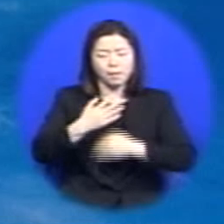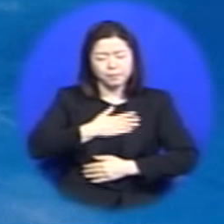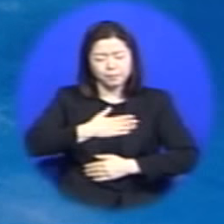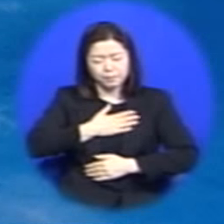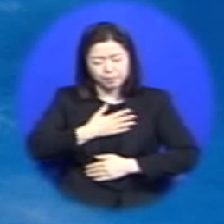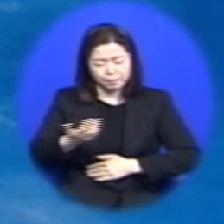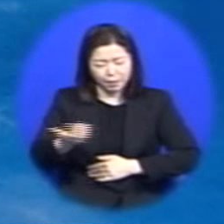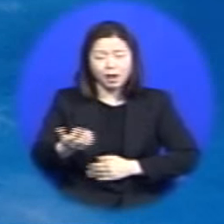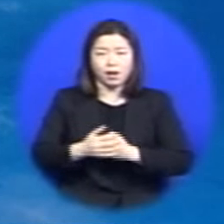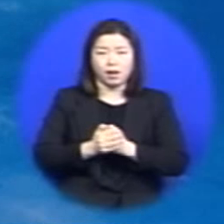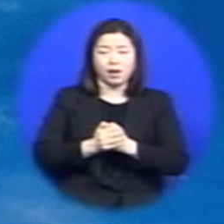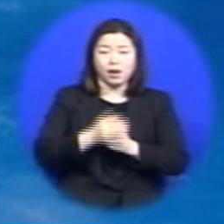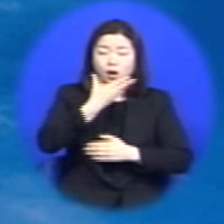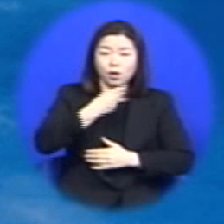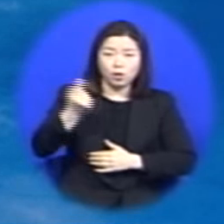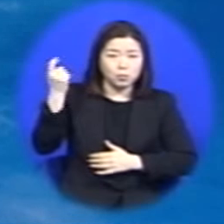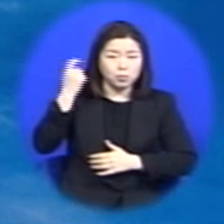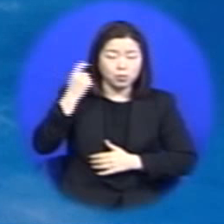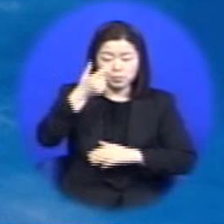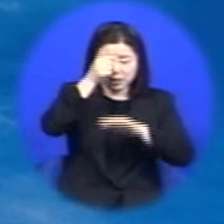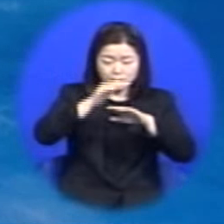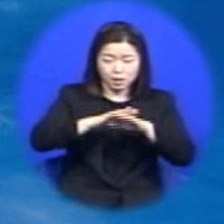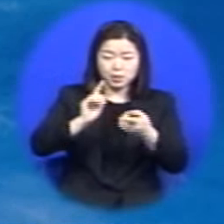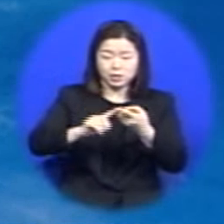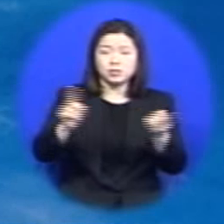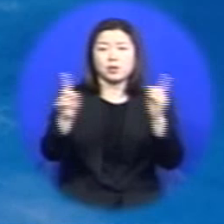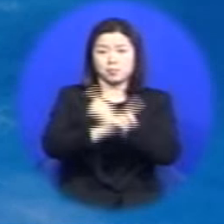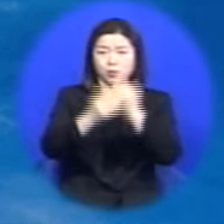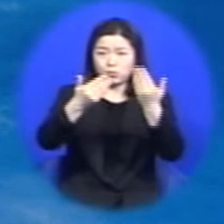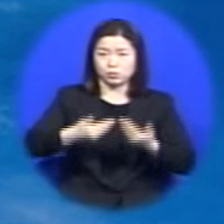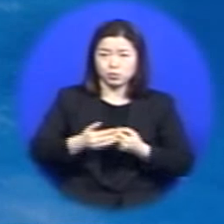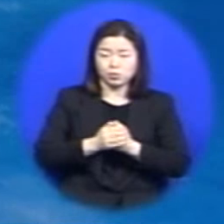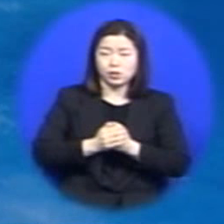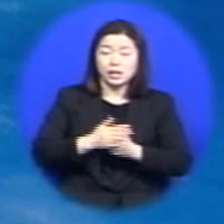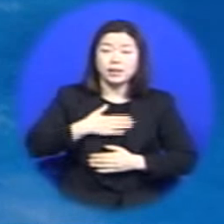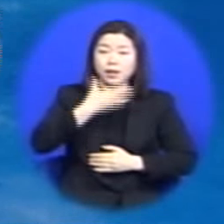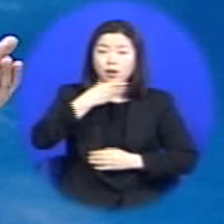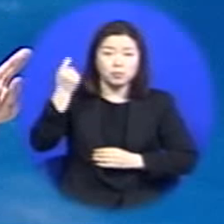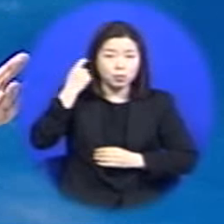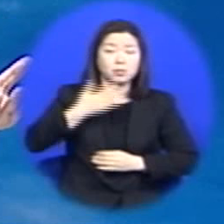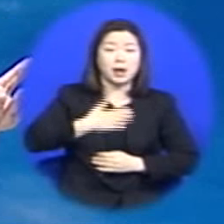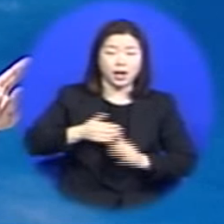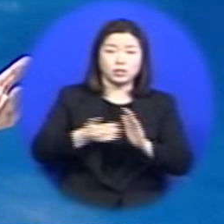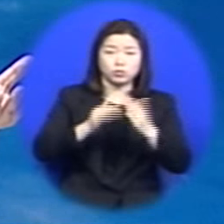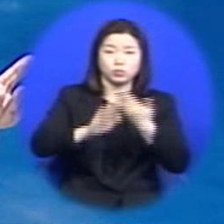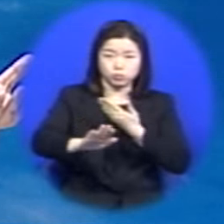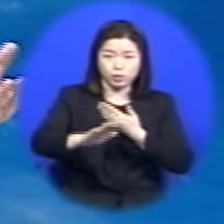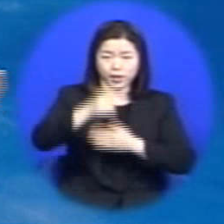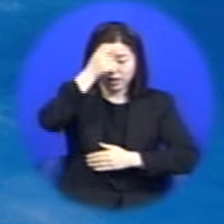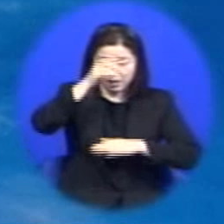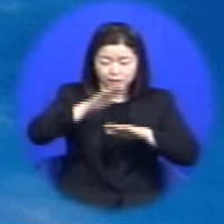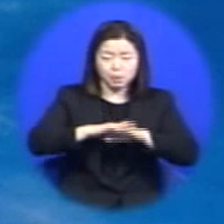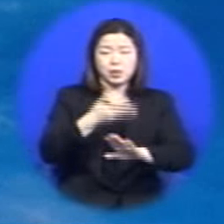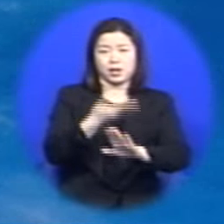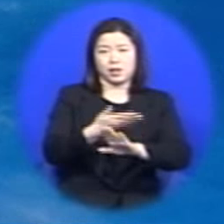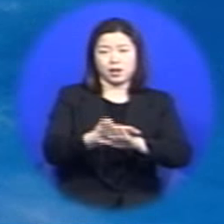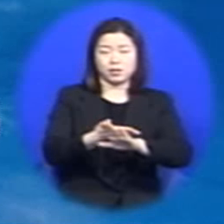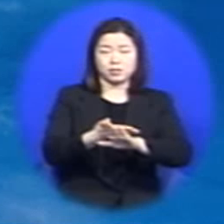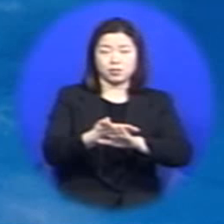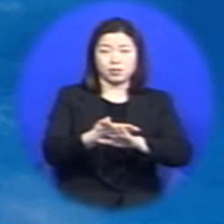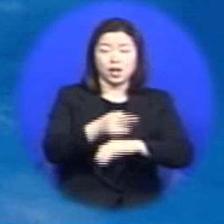복음이 예배를 바꿔놓는 거예요. 내가 복음을 알게 되니까 예배가 달라지는 거예요. 그리고 그